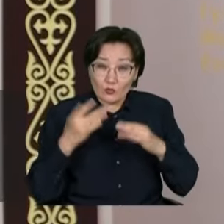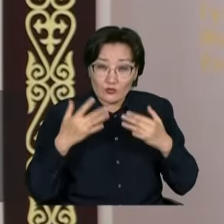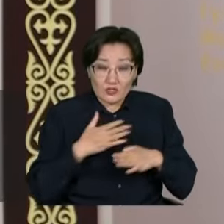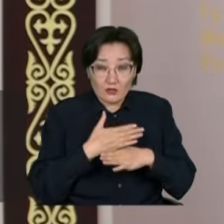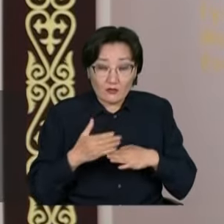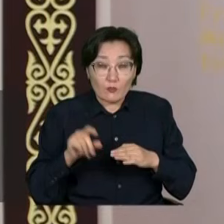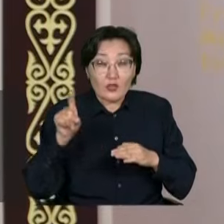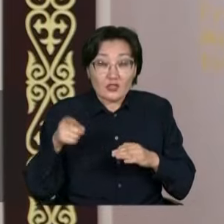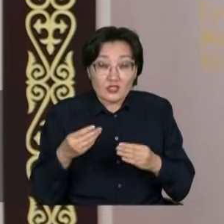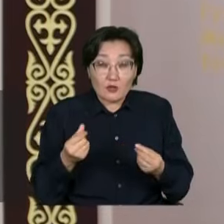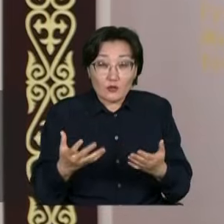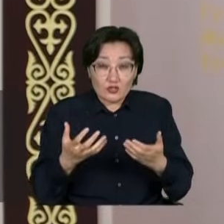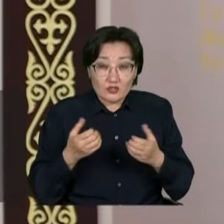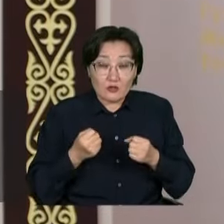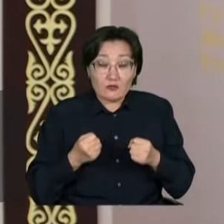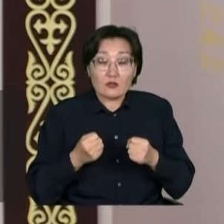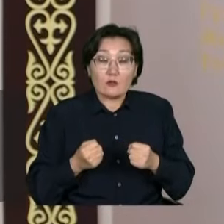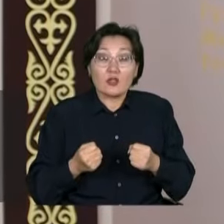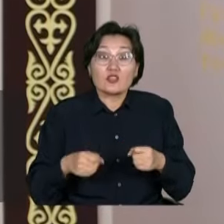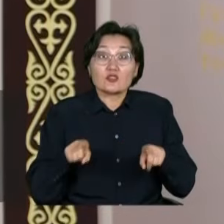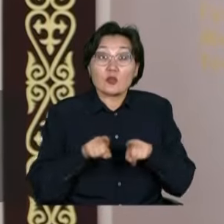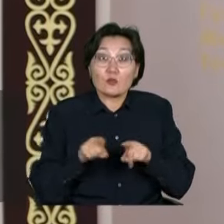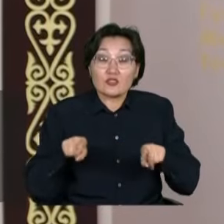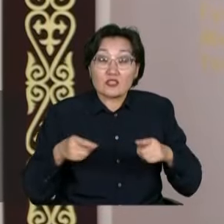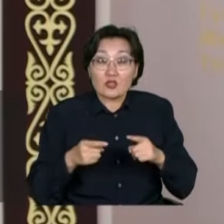после взыскания суммы штрафа взыскивает